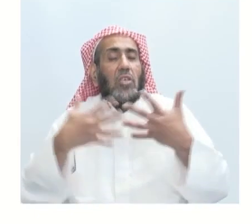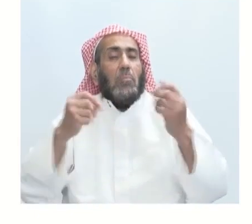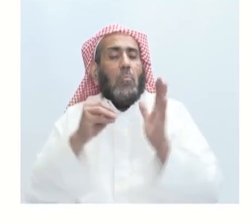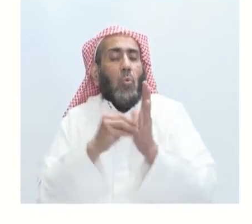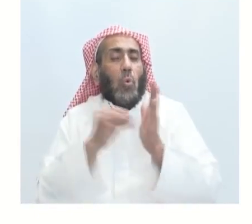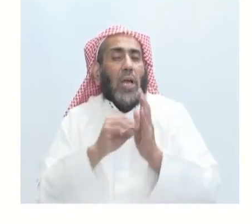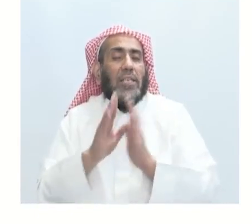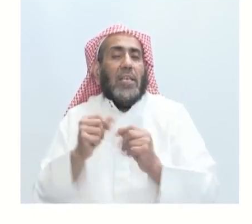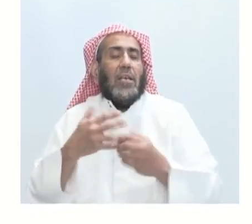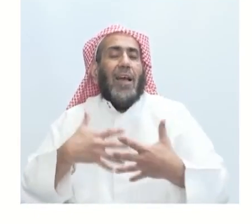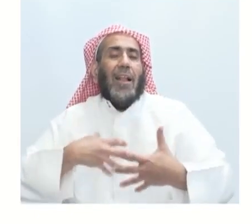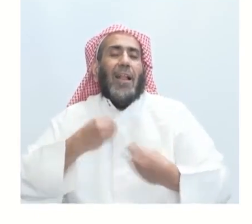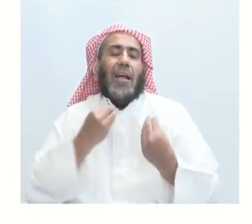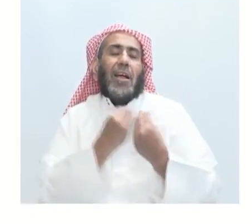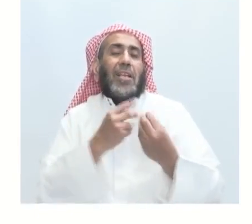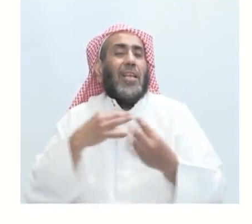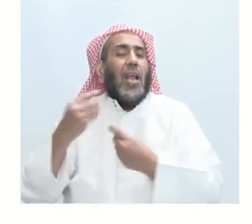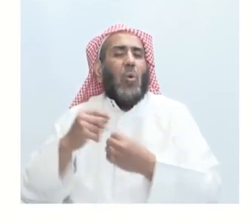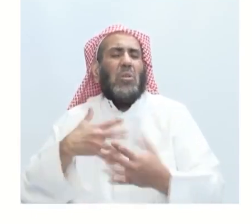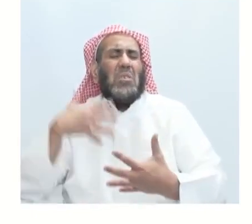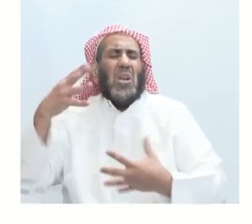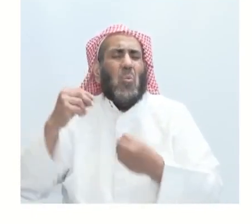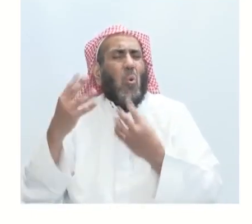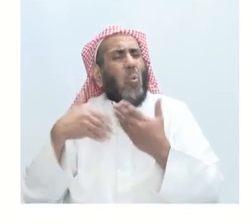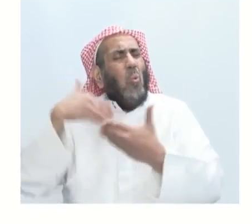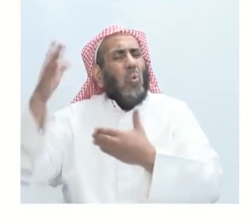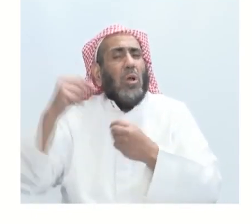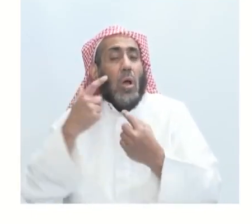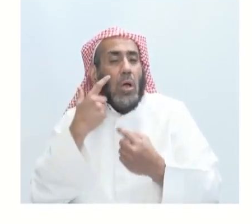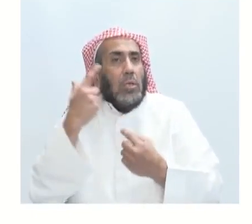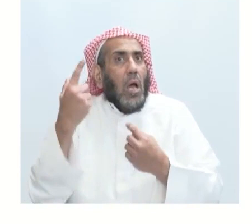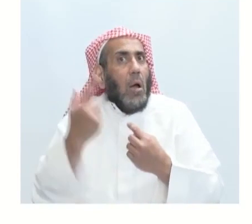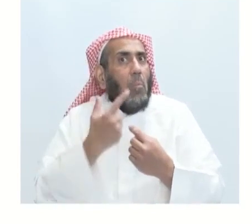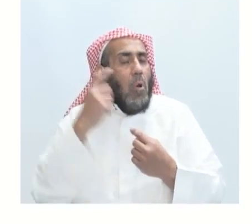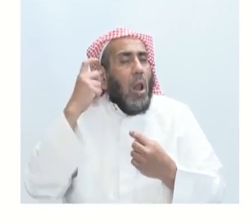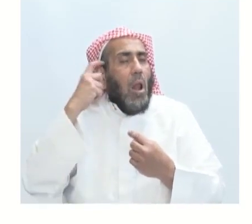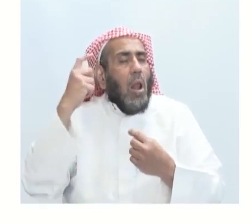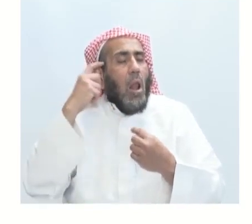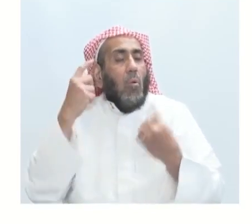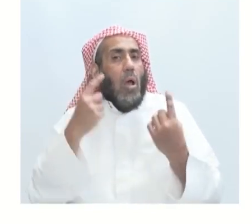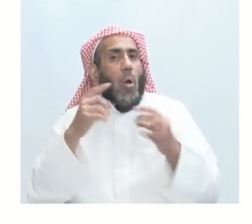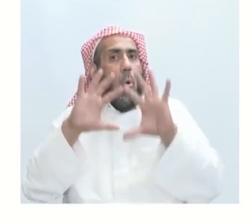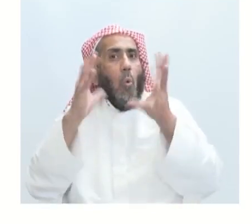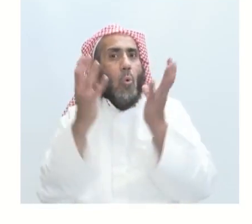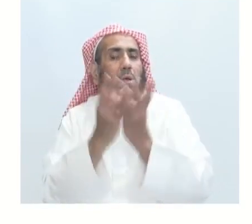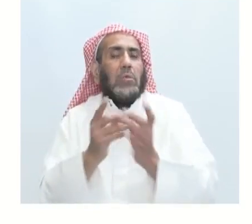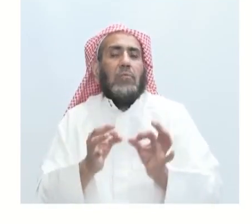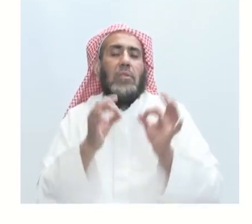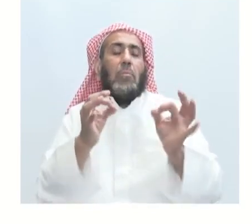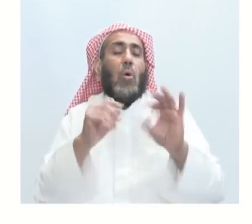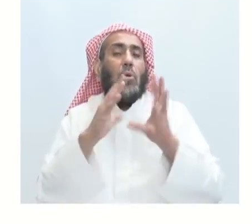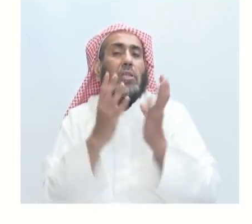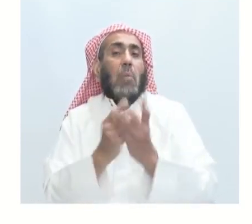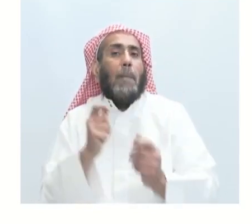بعينها كالحنين الى الوطن والشكوى من الغربه والشعر الوطني والتامل الفكري ووصف الطبيعه ومناجاته الاهتمام